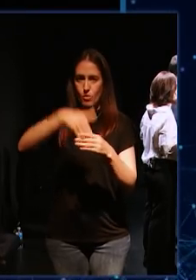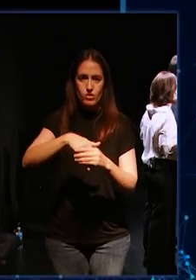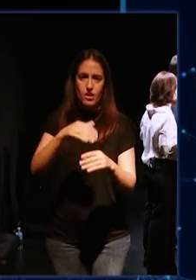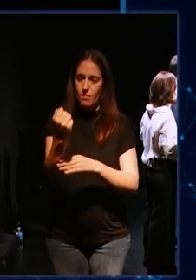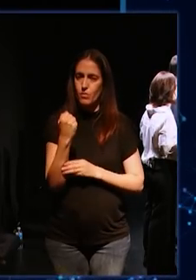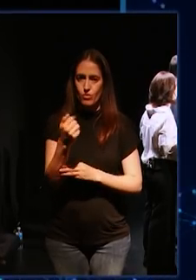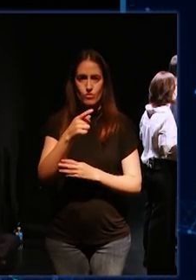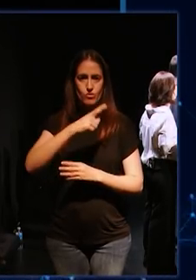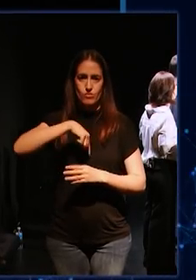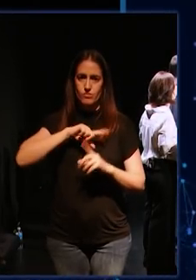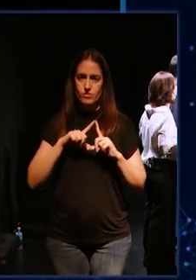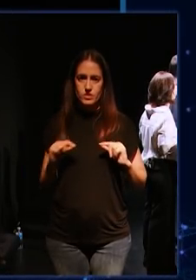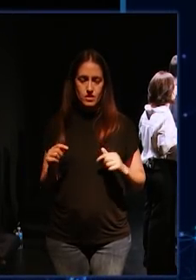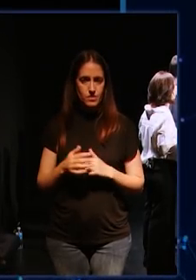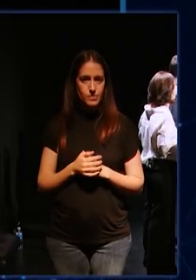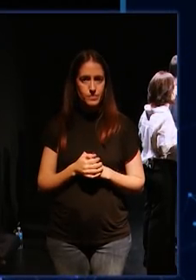recolzament.